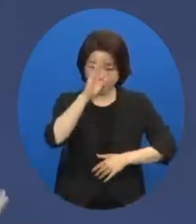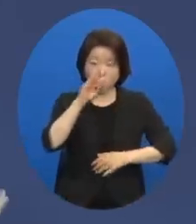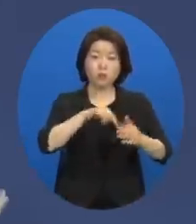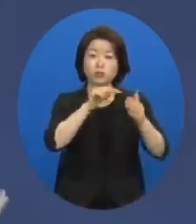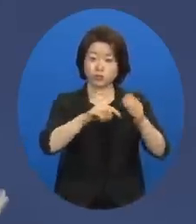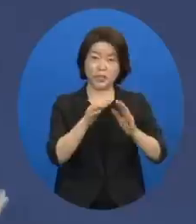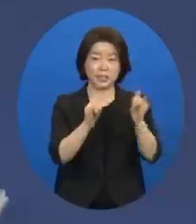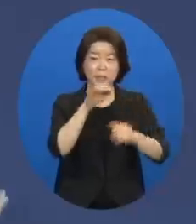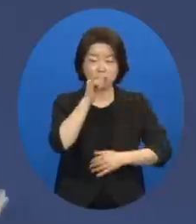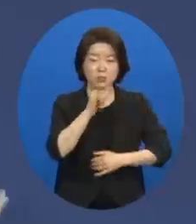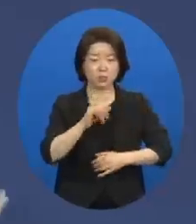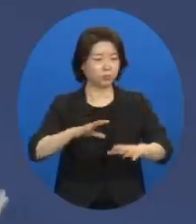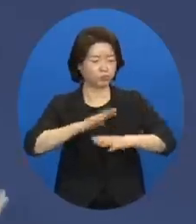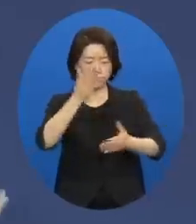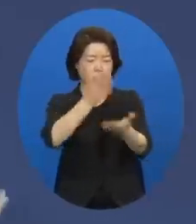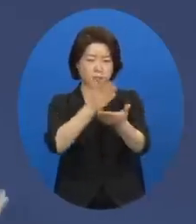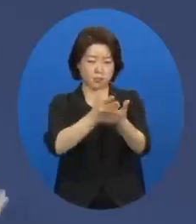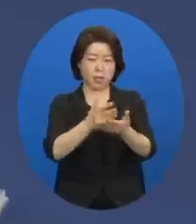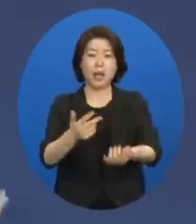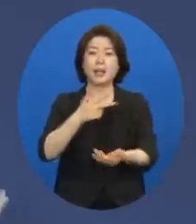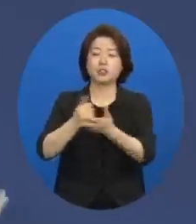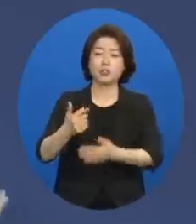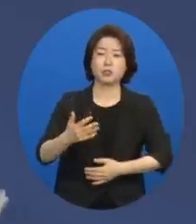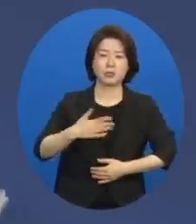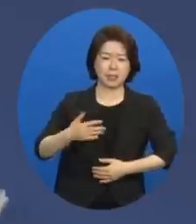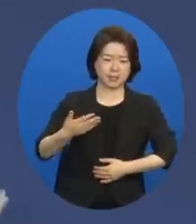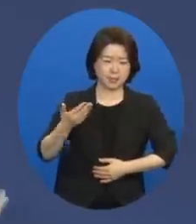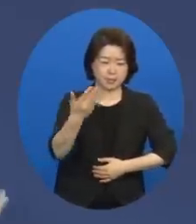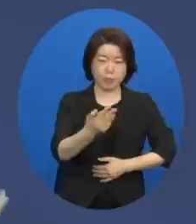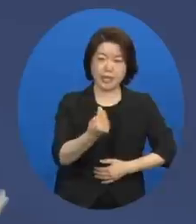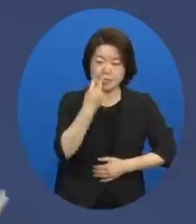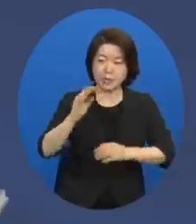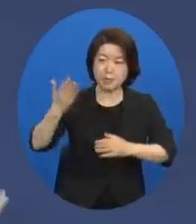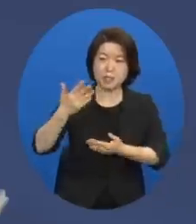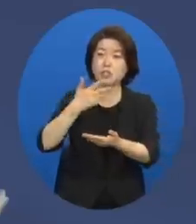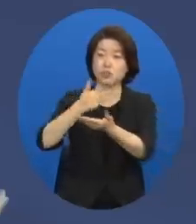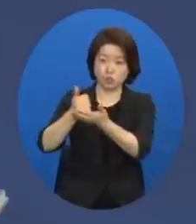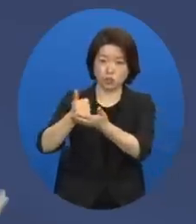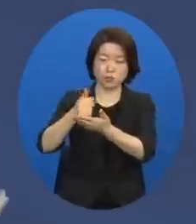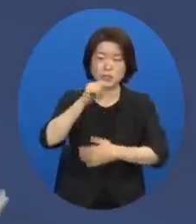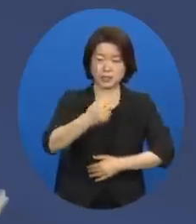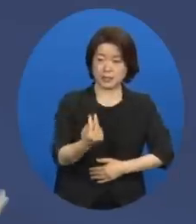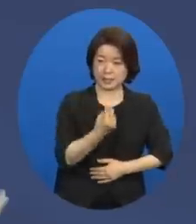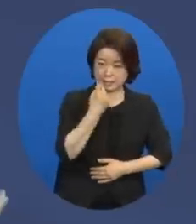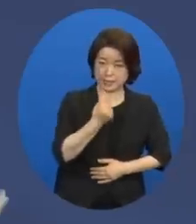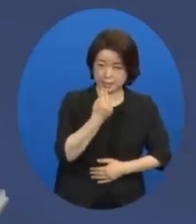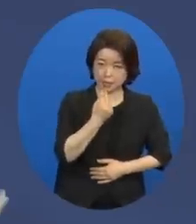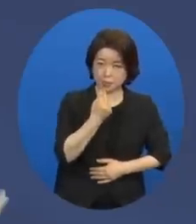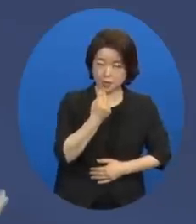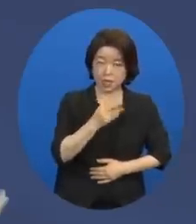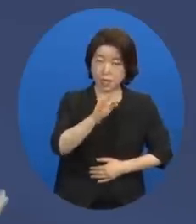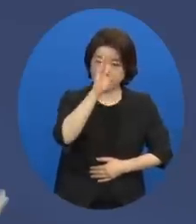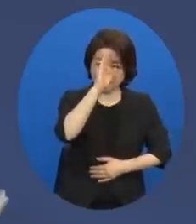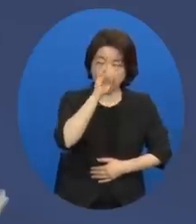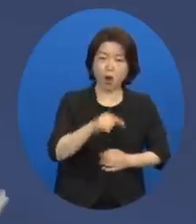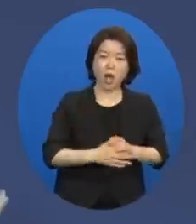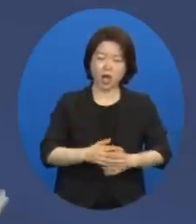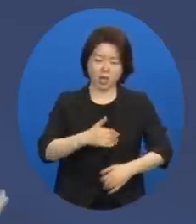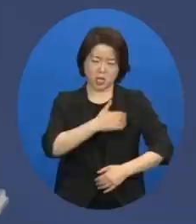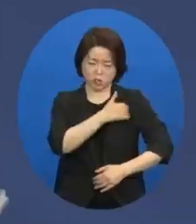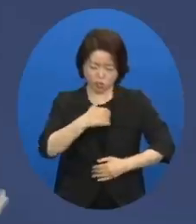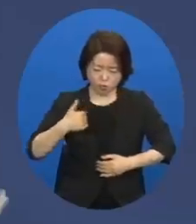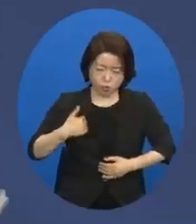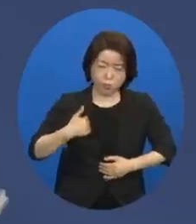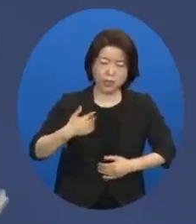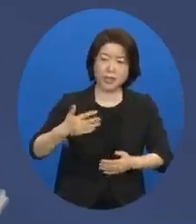있어요. 두려워하지 마세요. 주님은 내게 생명의 주인 되신 주님은 그 생명에 든 병을 능히